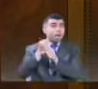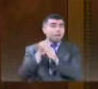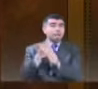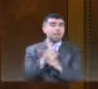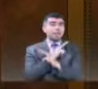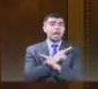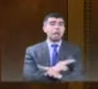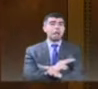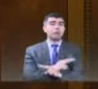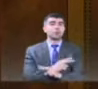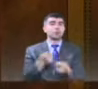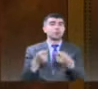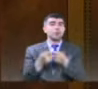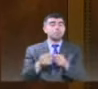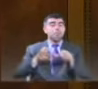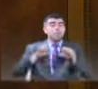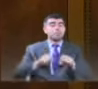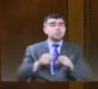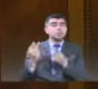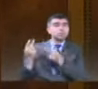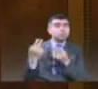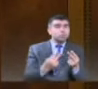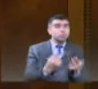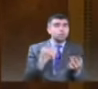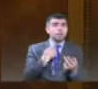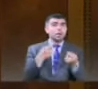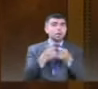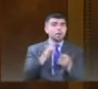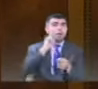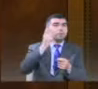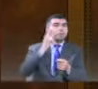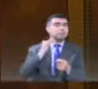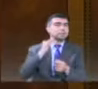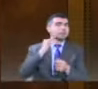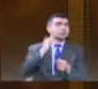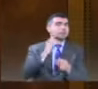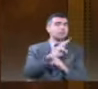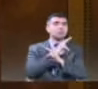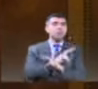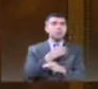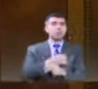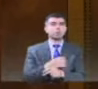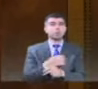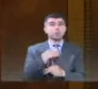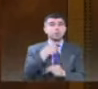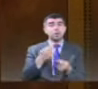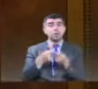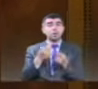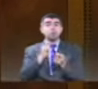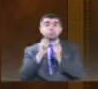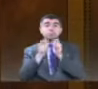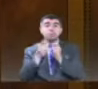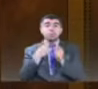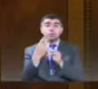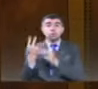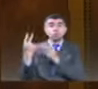المتقاعدين الراغبين في الاستقرار بالمغرب مع حصولهم على معاشهم كاملا على غرار نظرائهم الفرنسيين، وقد تركنا لهم الموضوع وهم